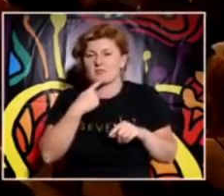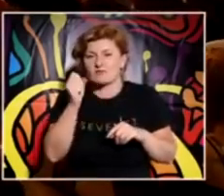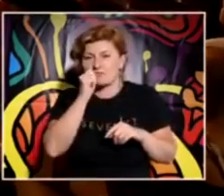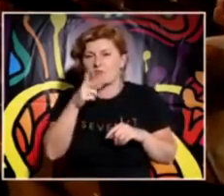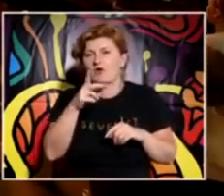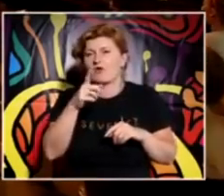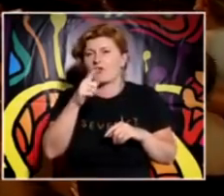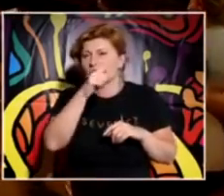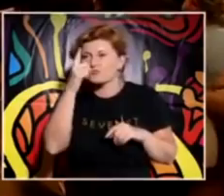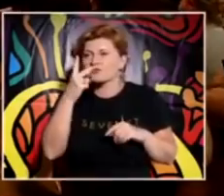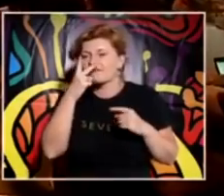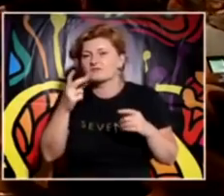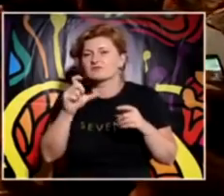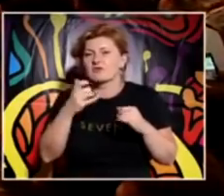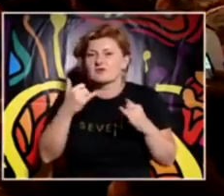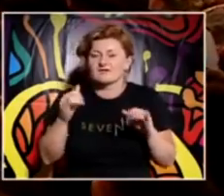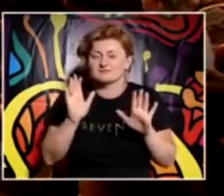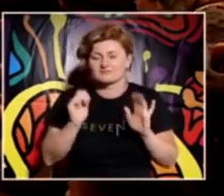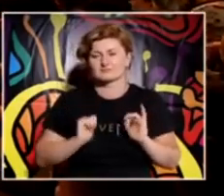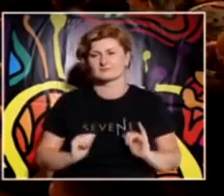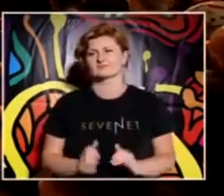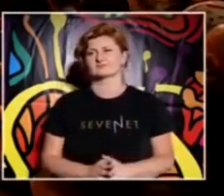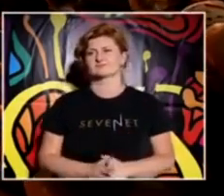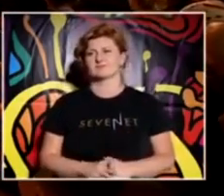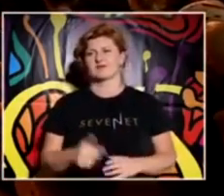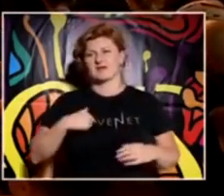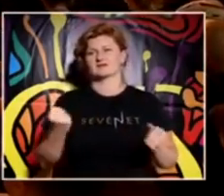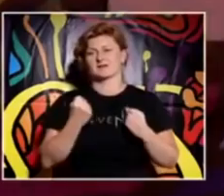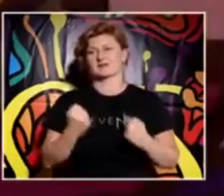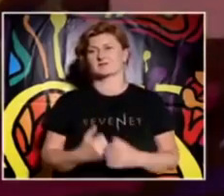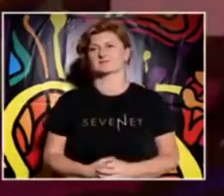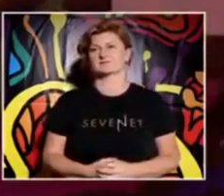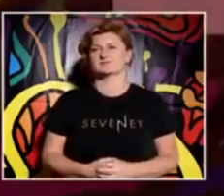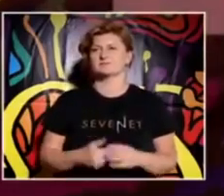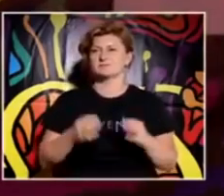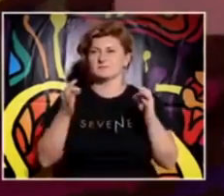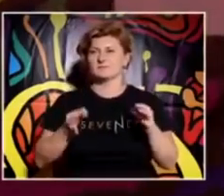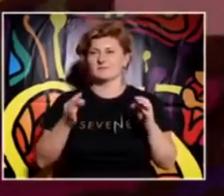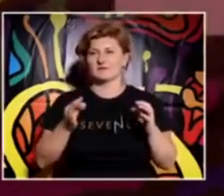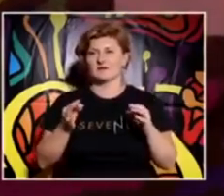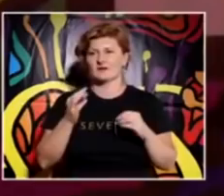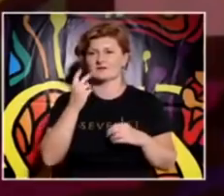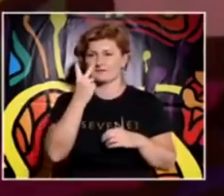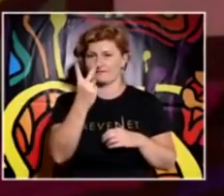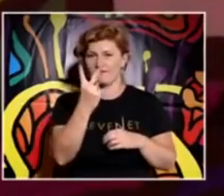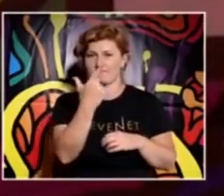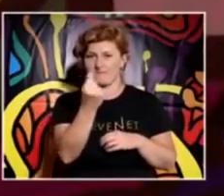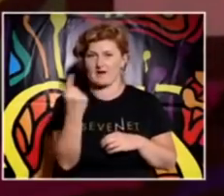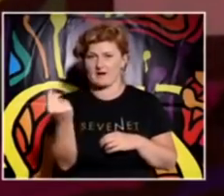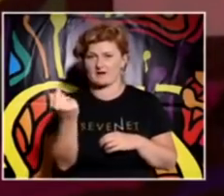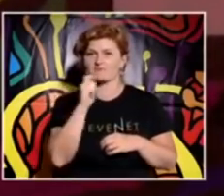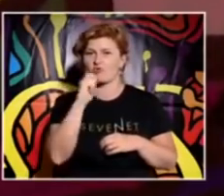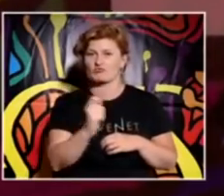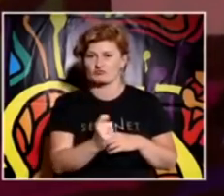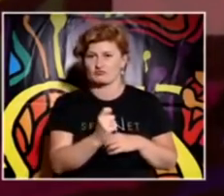Bądźcie czujni i w ogóle nie dajcie się wyprowadzić z równowagi. Ja też będę się starał. Teraz, szanowni państwo, dwie pary podróżników. Co fajne i mam